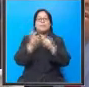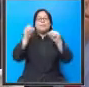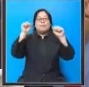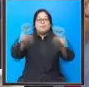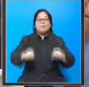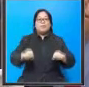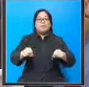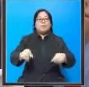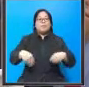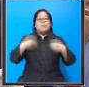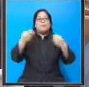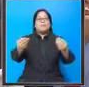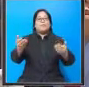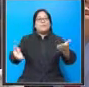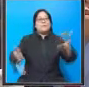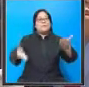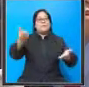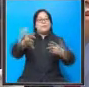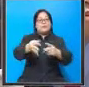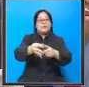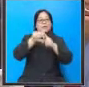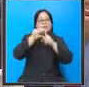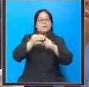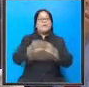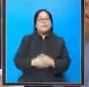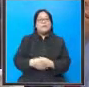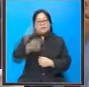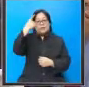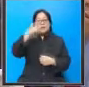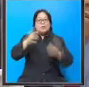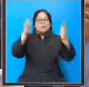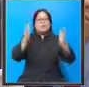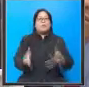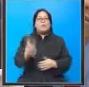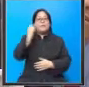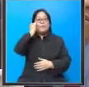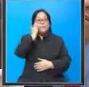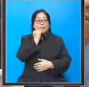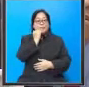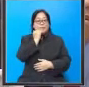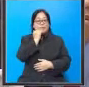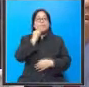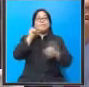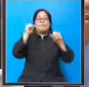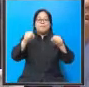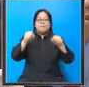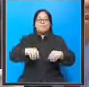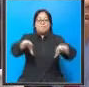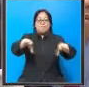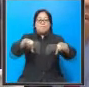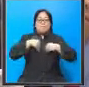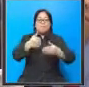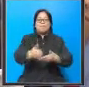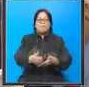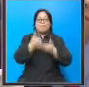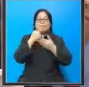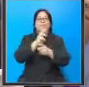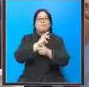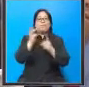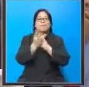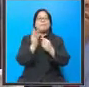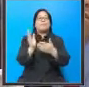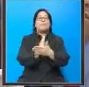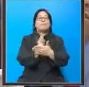Pak membelikan ketimpangan khususnya untuk wakil Mask ini juga dapat menerima bantuan